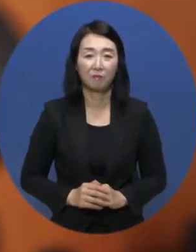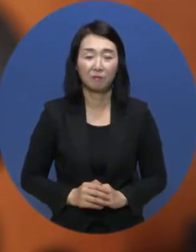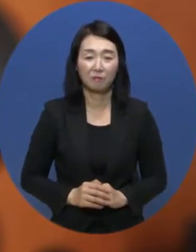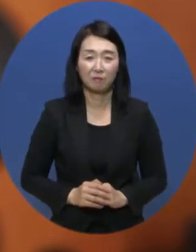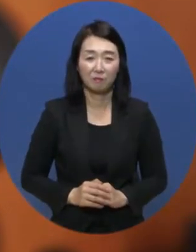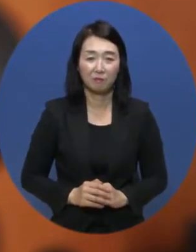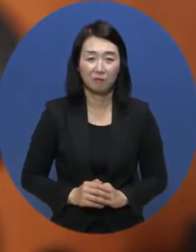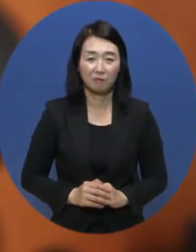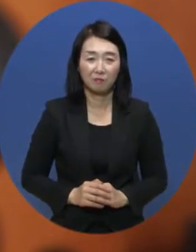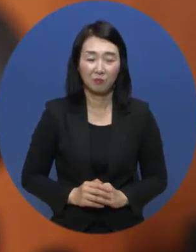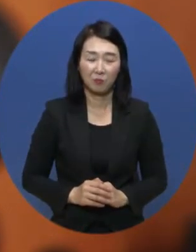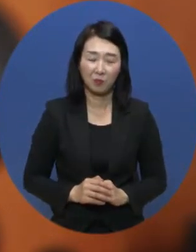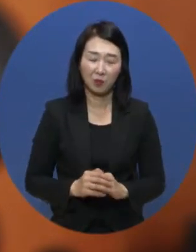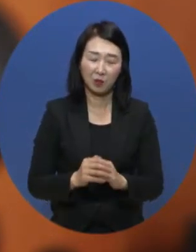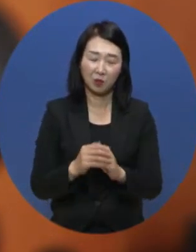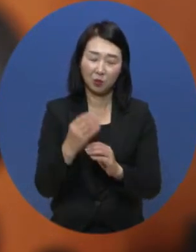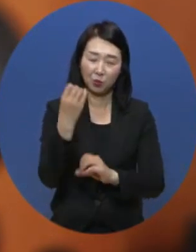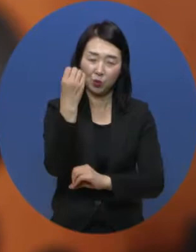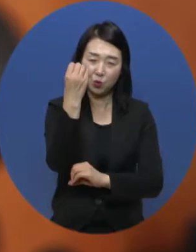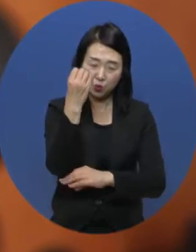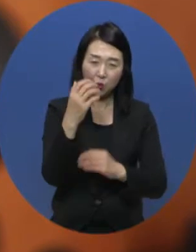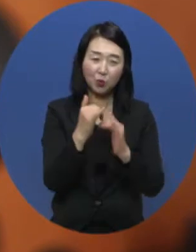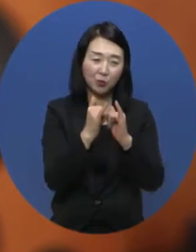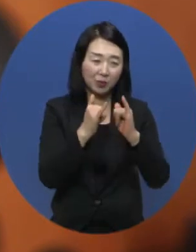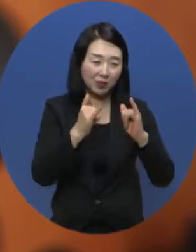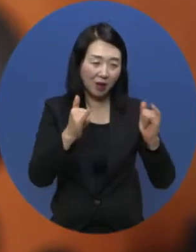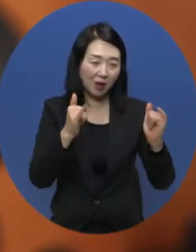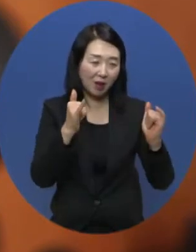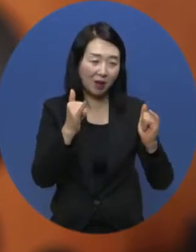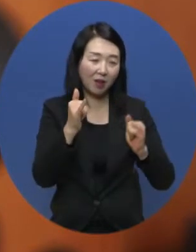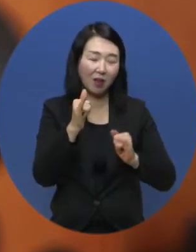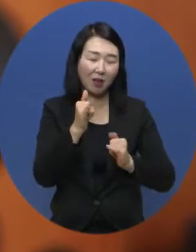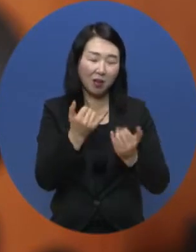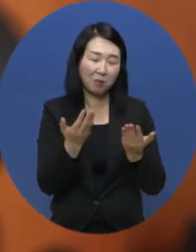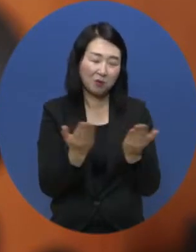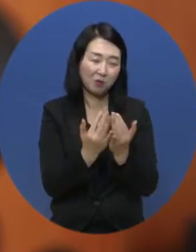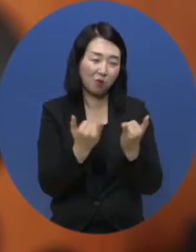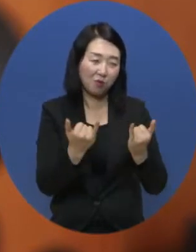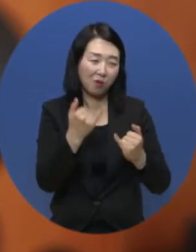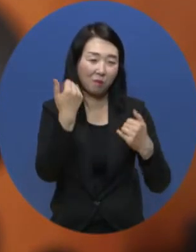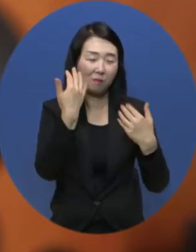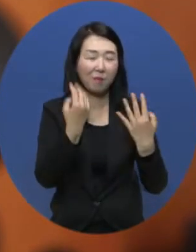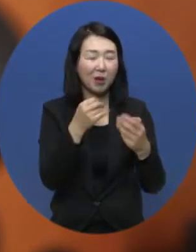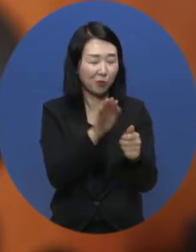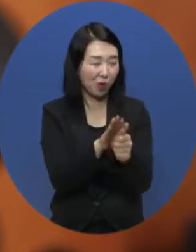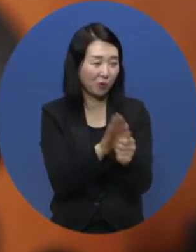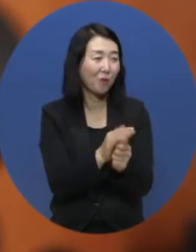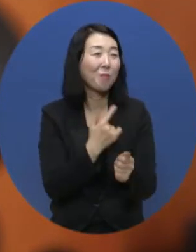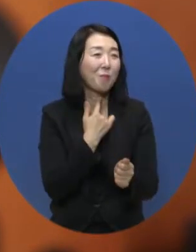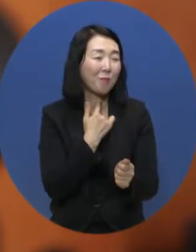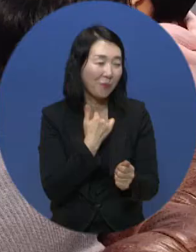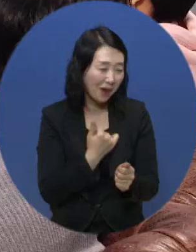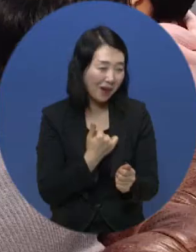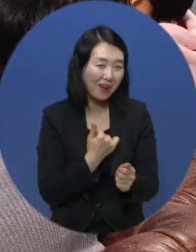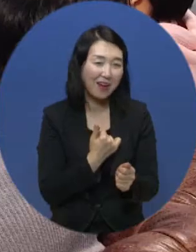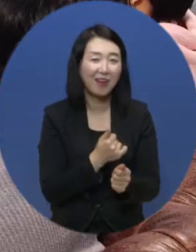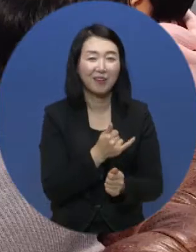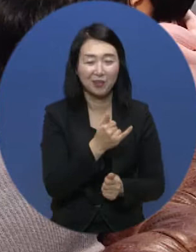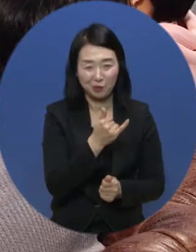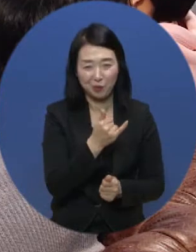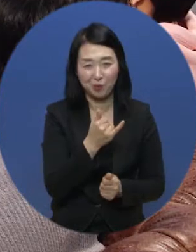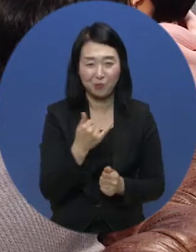초급자 직원들 강습도 좀 같이 해주고 그렇게 하면서 슬로프에서 굉장히 많이 좀 지쳐 있었던 것 같은데 그런